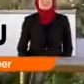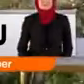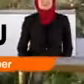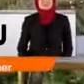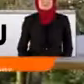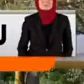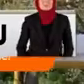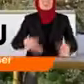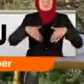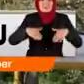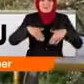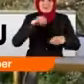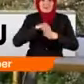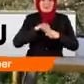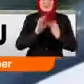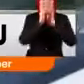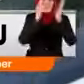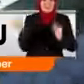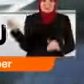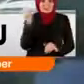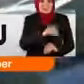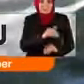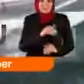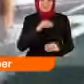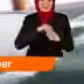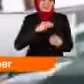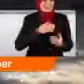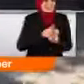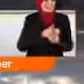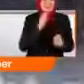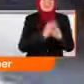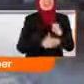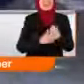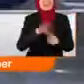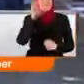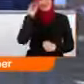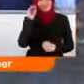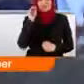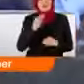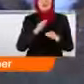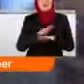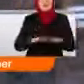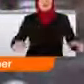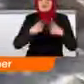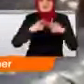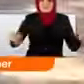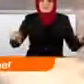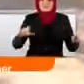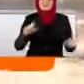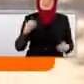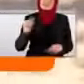mangal yapmak için ormana gidenler yasa girişte öğrendi mecburen kurulan masallar toplandı yakılan ateşler